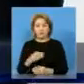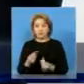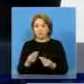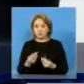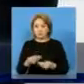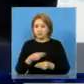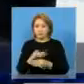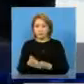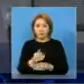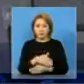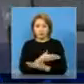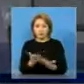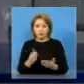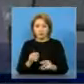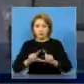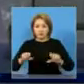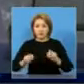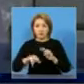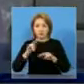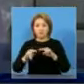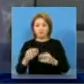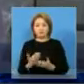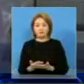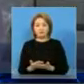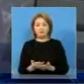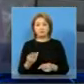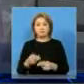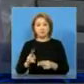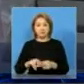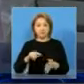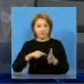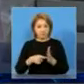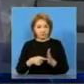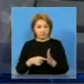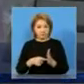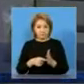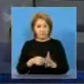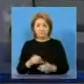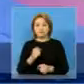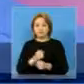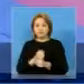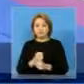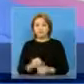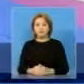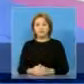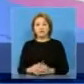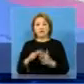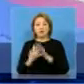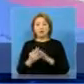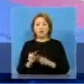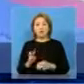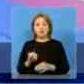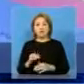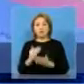бөліп өздеріңізге спорт кешенін салғанымыз сол мақсатпен жасалып жатқан дүние. Ауыл ел